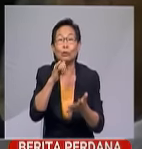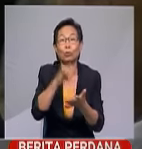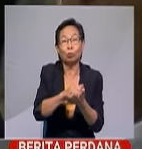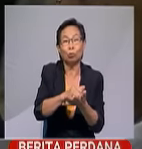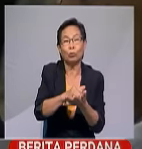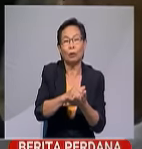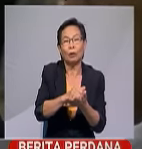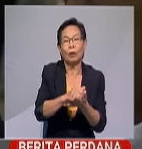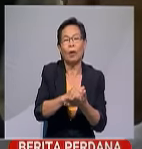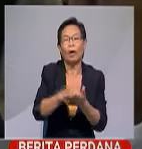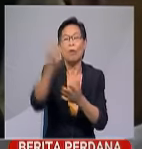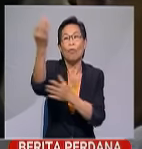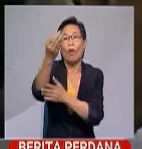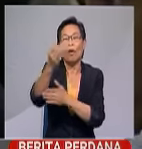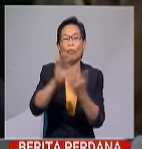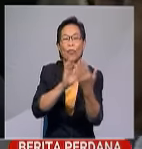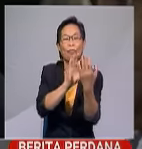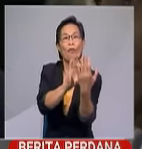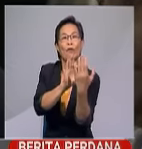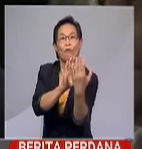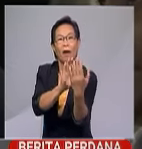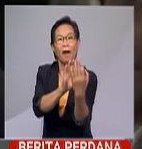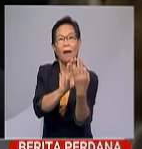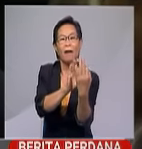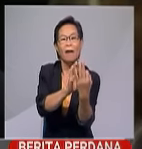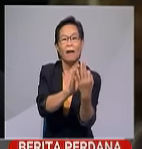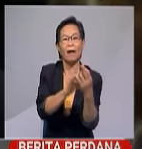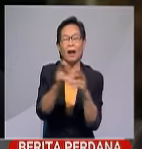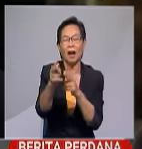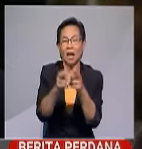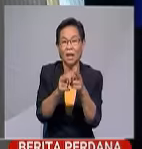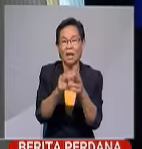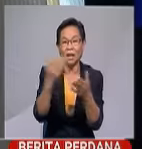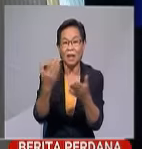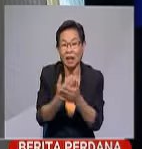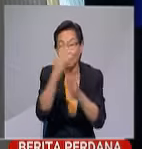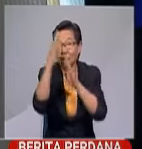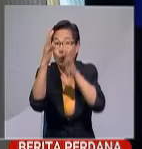pada sesi forum Face to Face with Innovators di Ibu Negara.